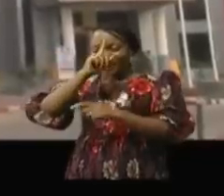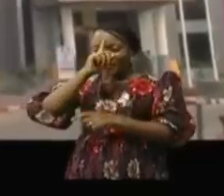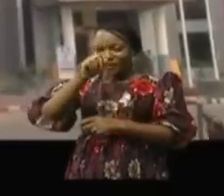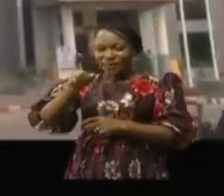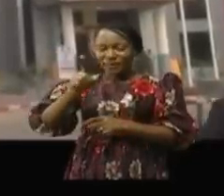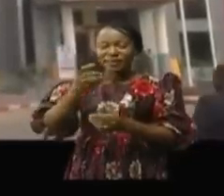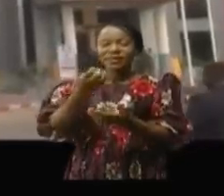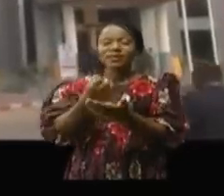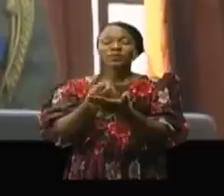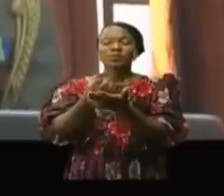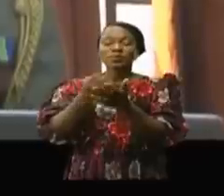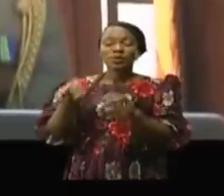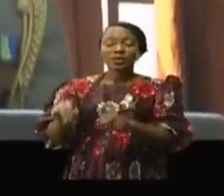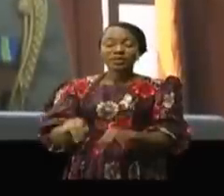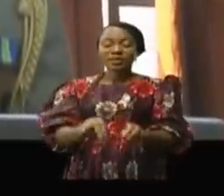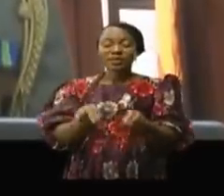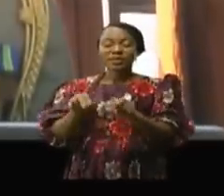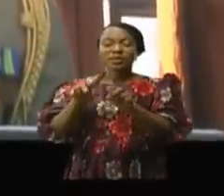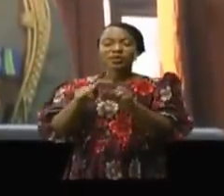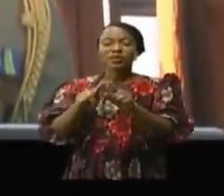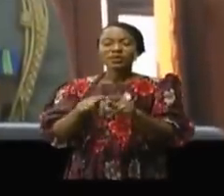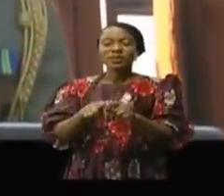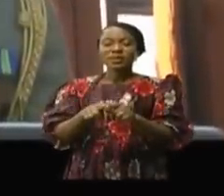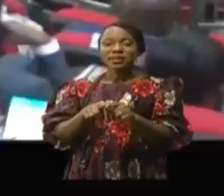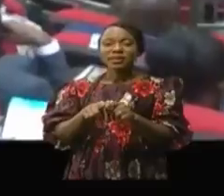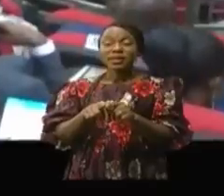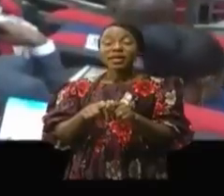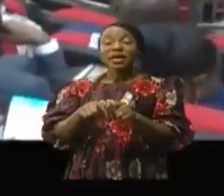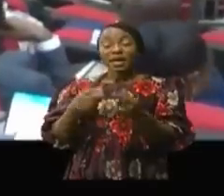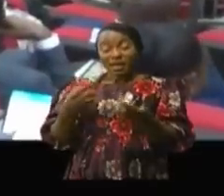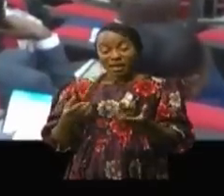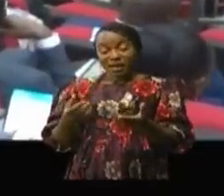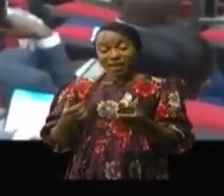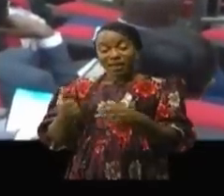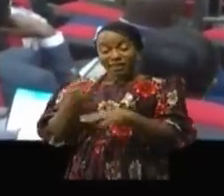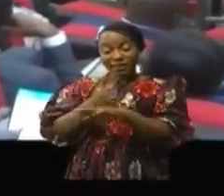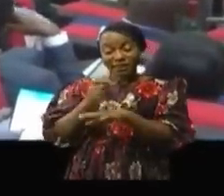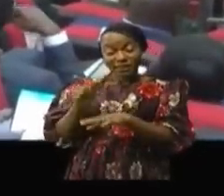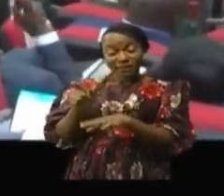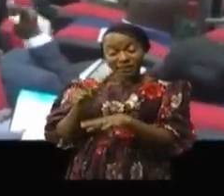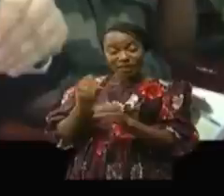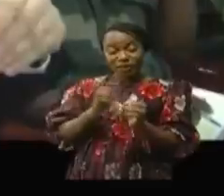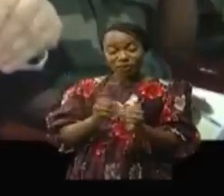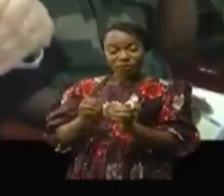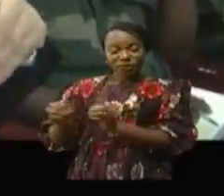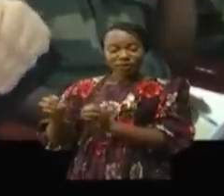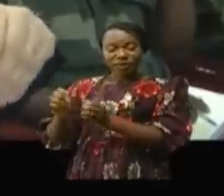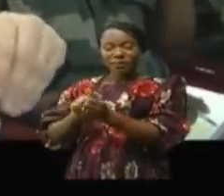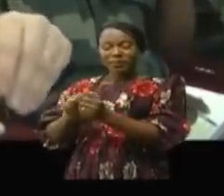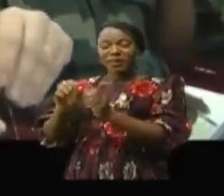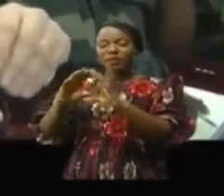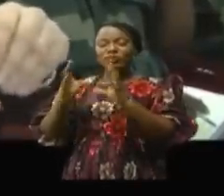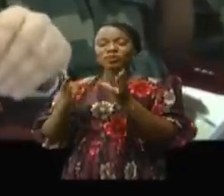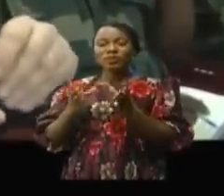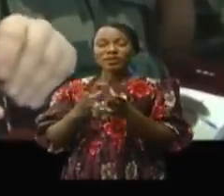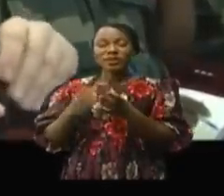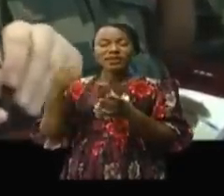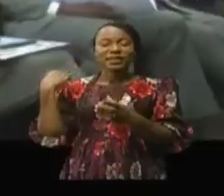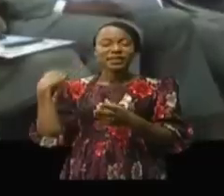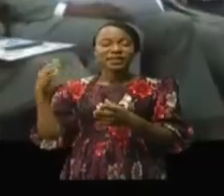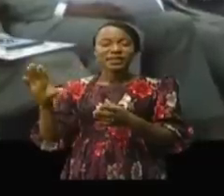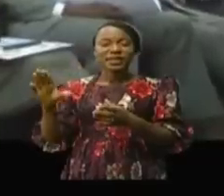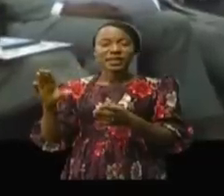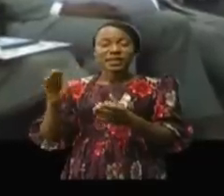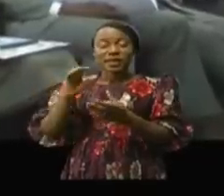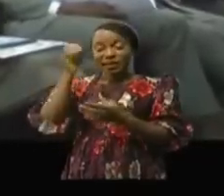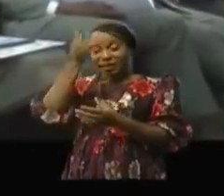et stratégique ». Ces colloques, organisés à l'initiative de la Communauté économique des États d'Afrique centrale, CEAC, a